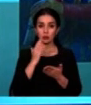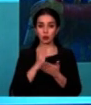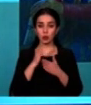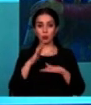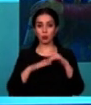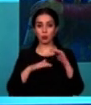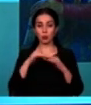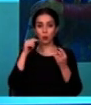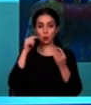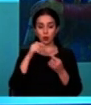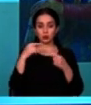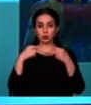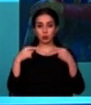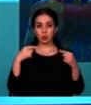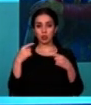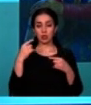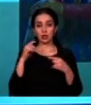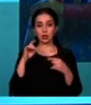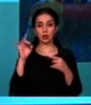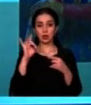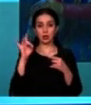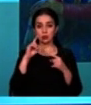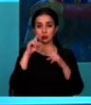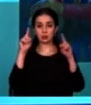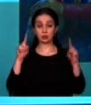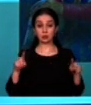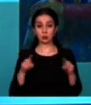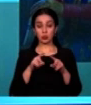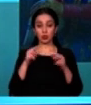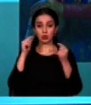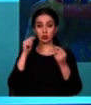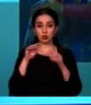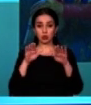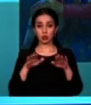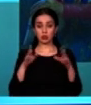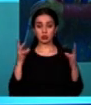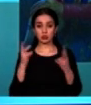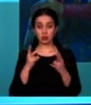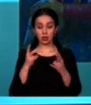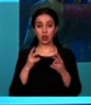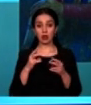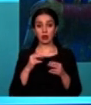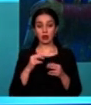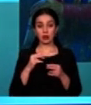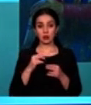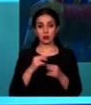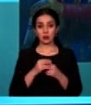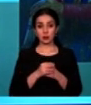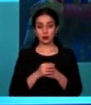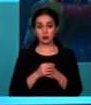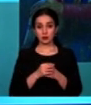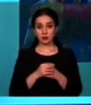sohaga mos rasmlarni turli o'lchamlarda joylashtiring. Demak, berilgan rasmlarni turli xil o'lchamlarda veb sahifaga joylashtirishimiz